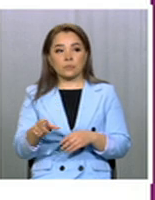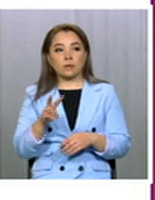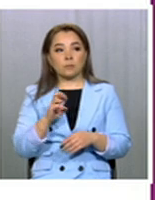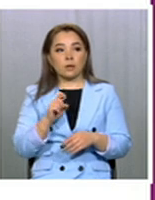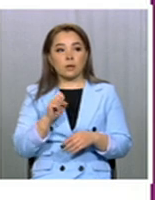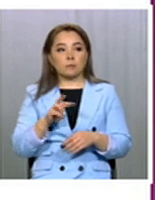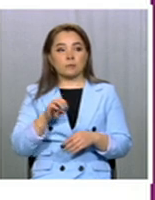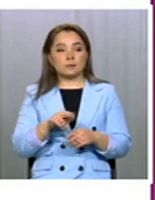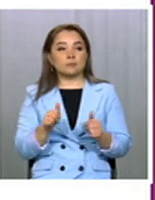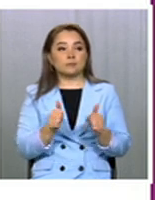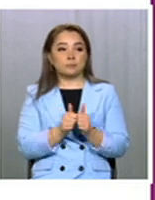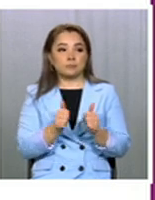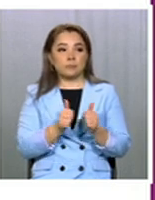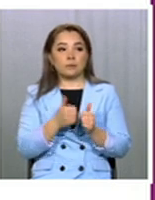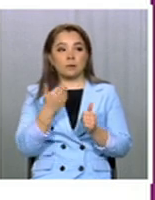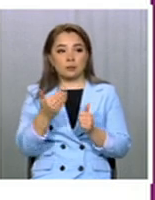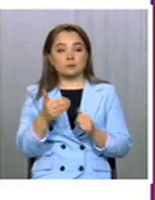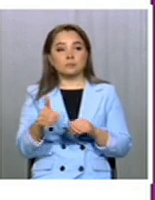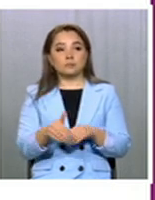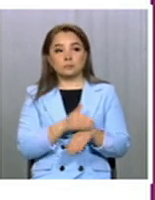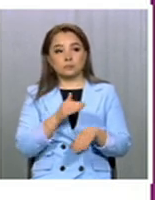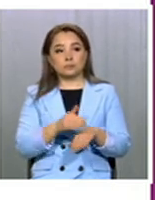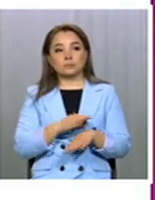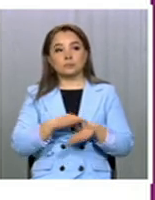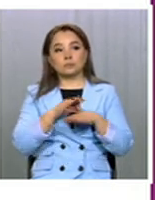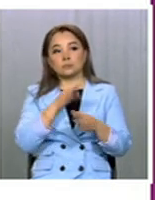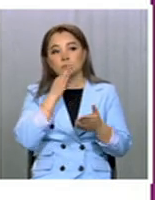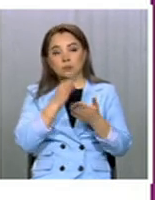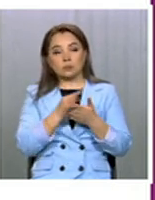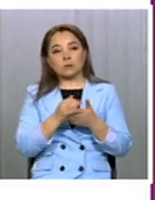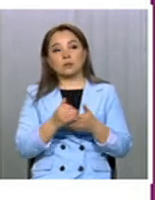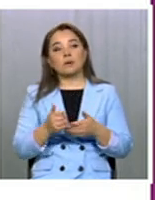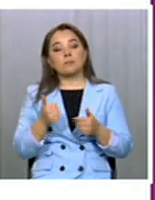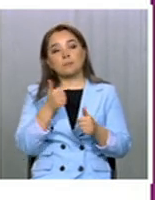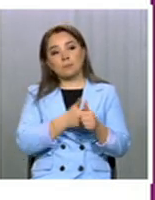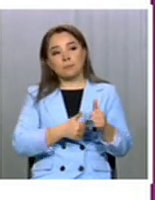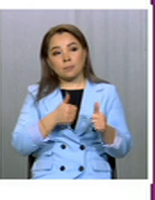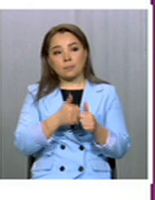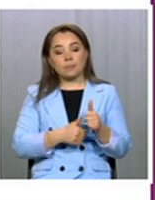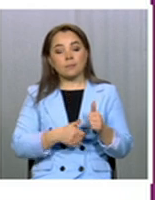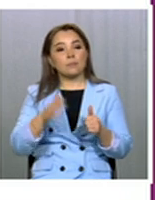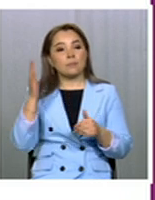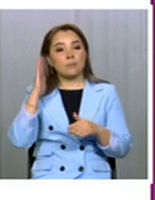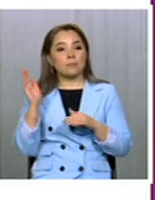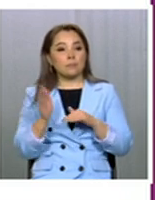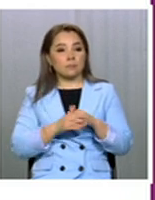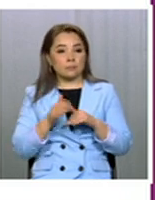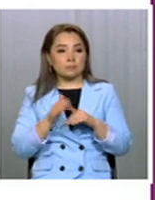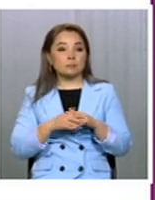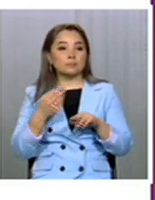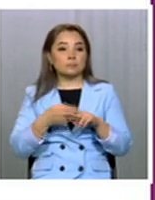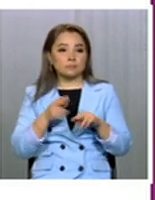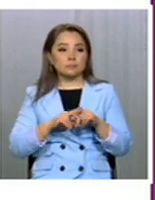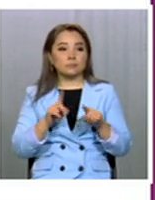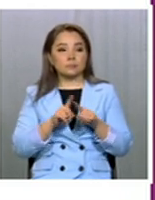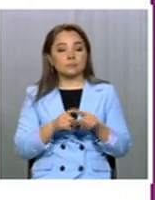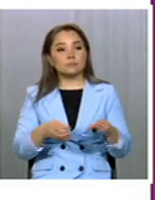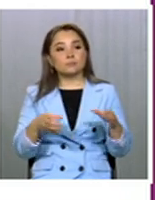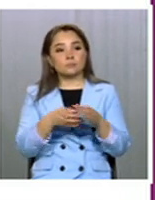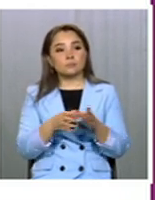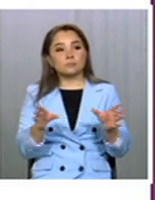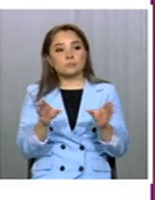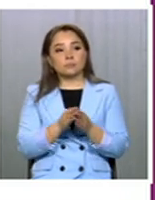Махамбеттің жақыны ықыласты үгіттеп, мақтап, қағып арқаға, қосып алдық ортаға.